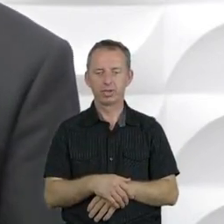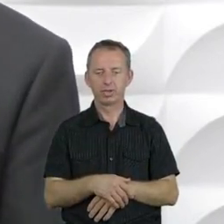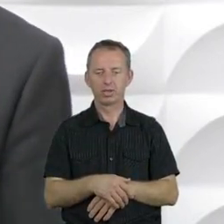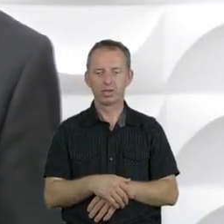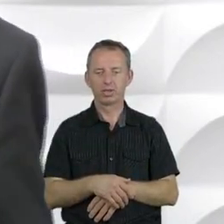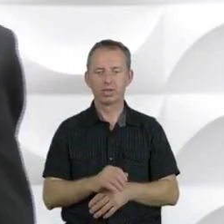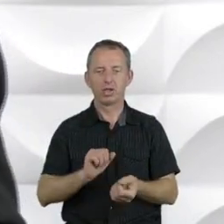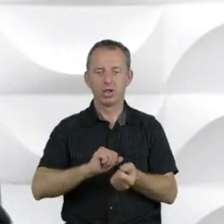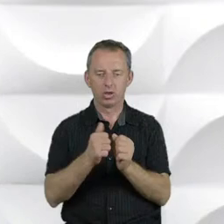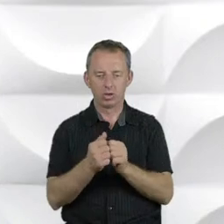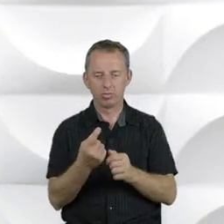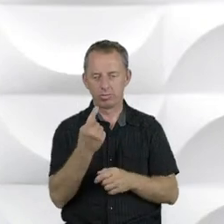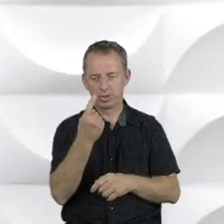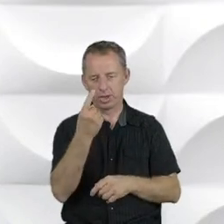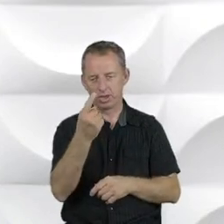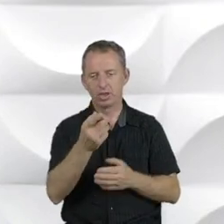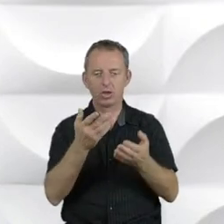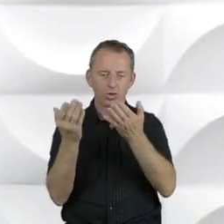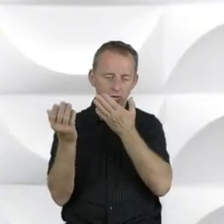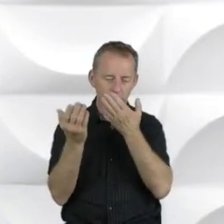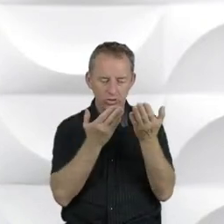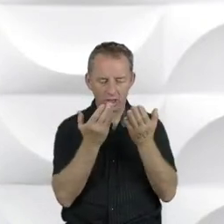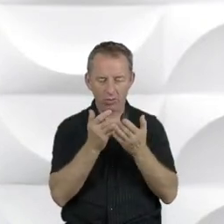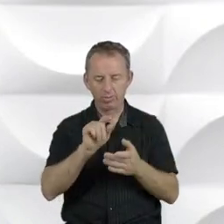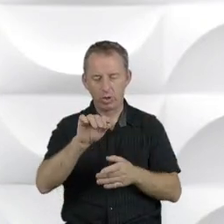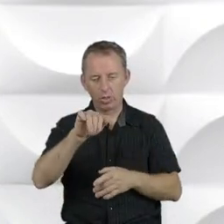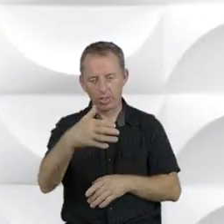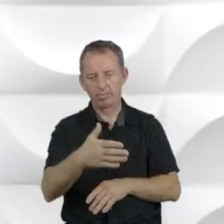Chociaż gdy po raz pierwszy czytałem o tym